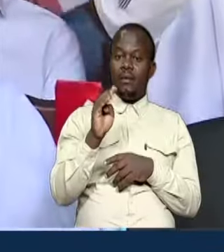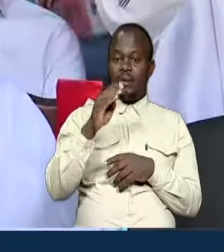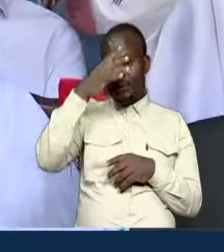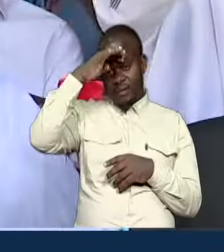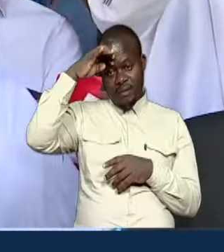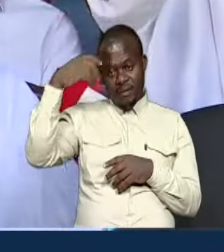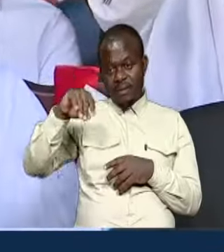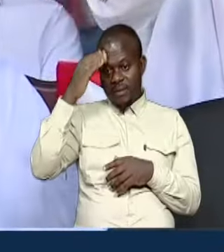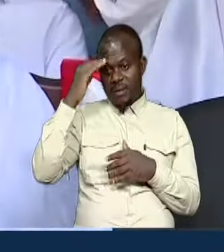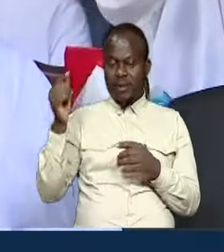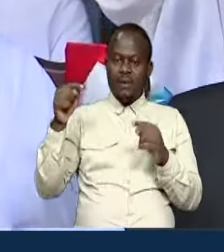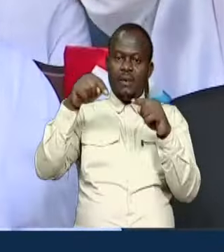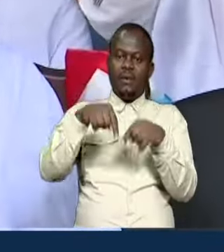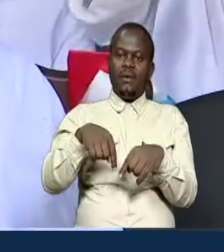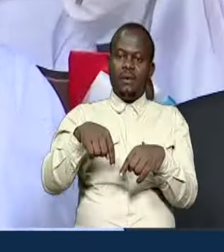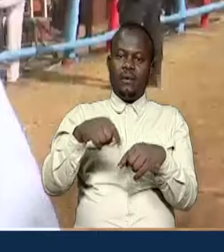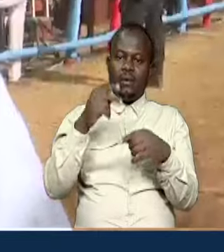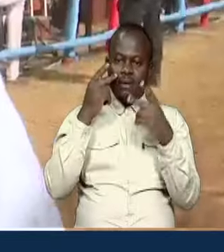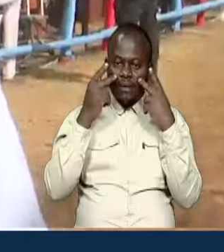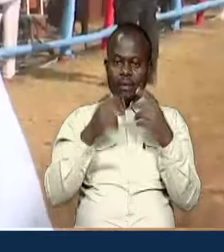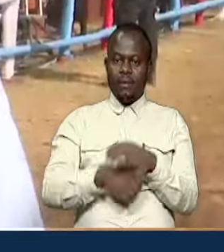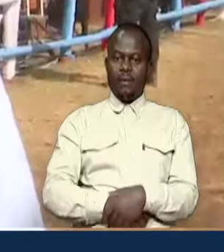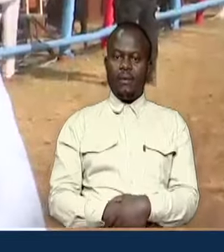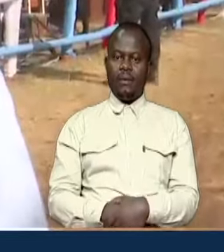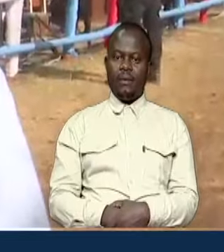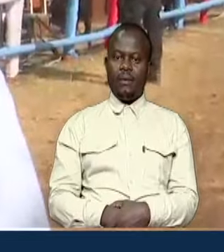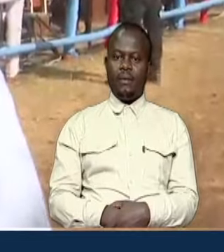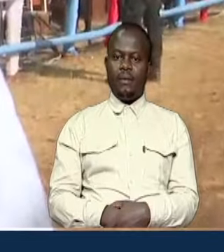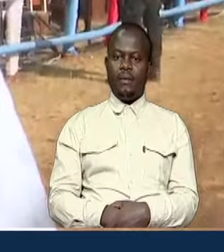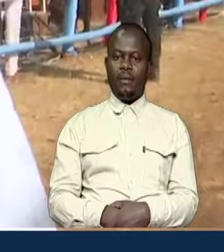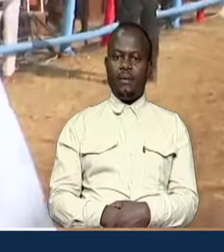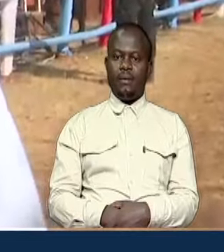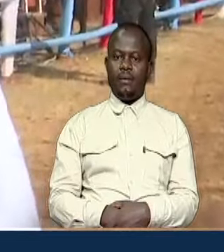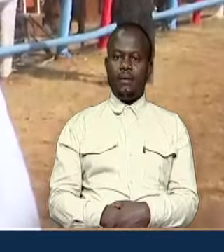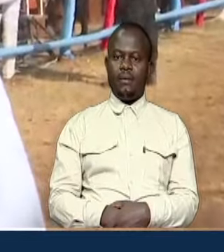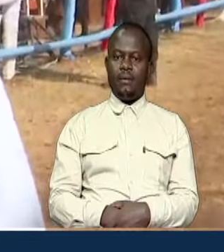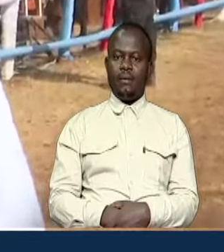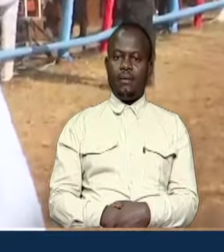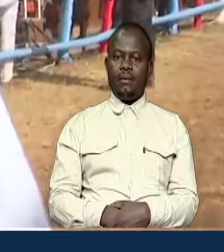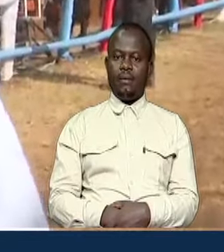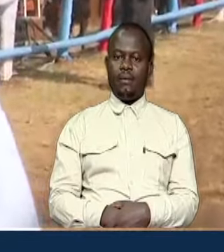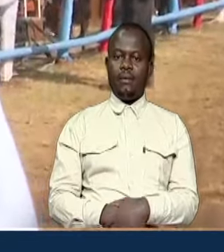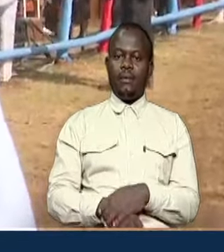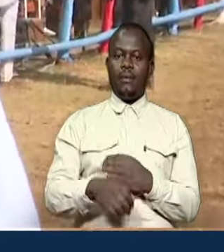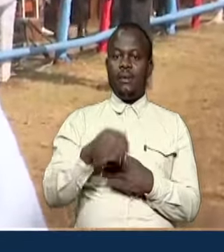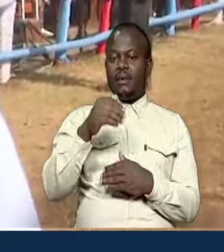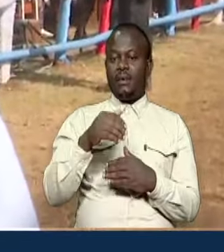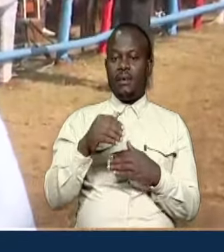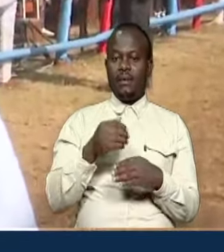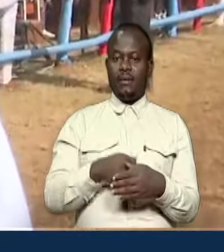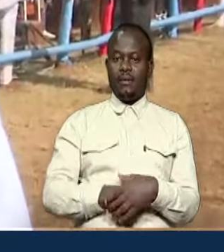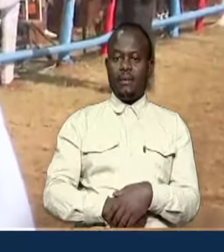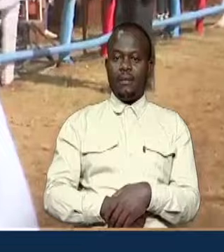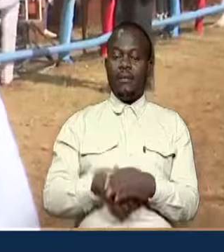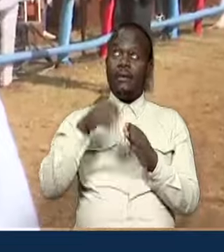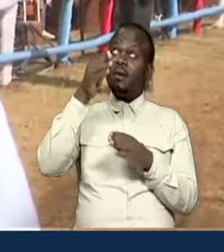ngo dushobore guhatura zimuntu n'abamugware nk'amana ya kabiri guhwewe kubera ko hari imana ya mbere ariko Kagame ni imana